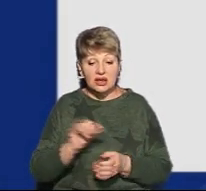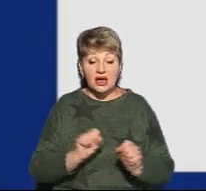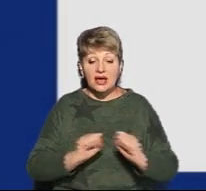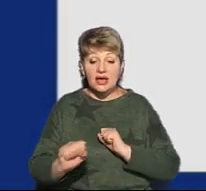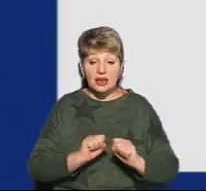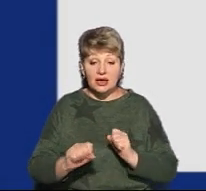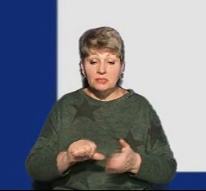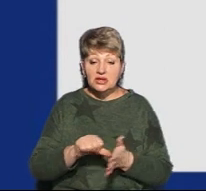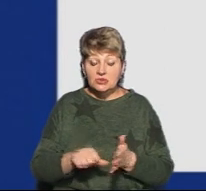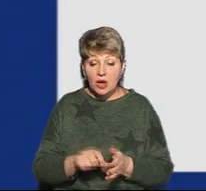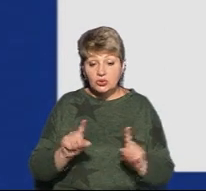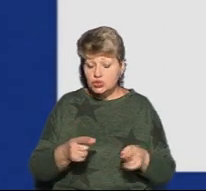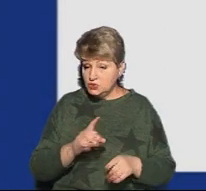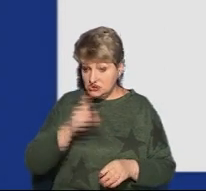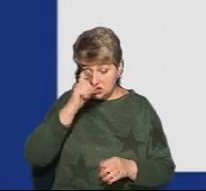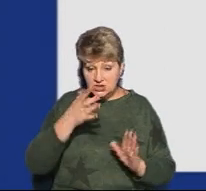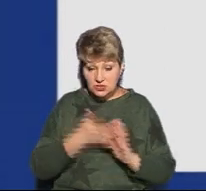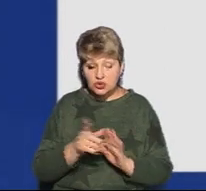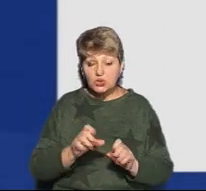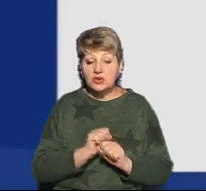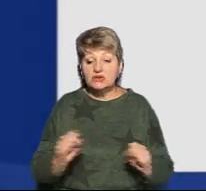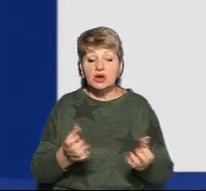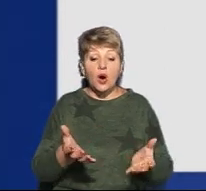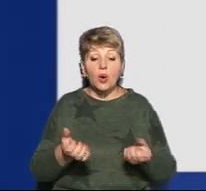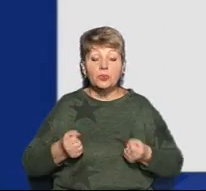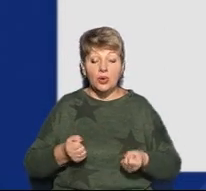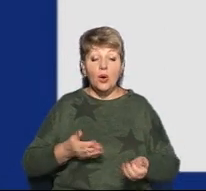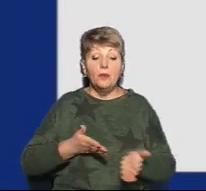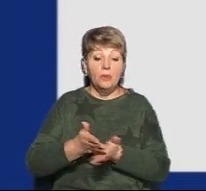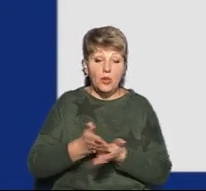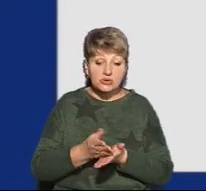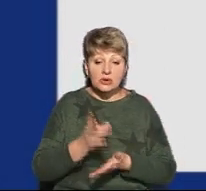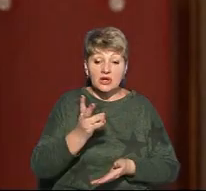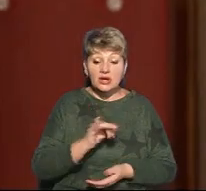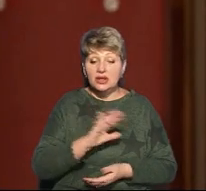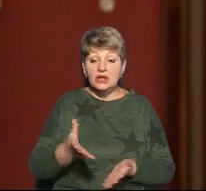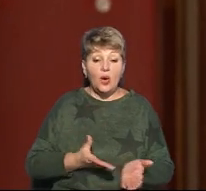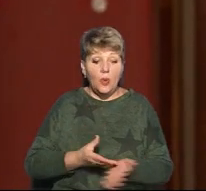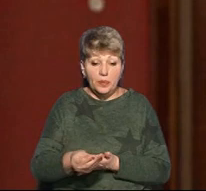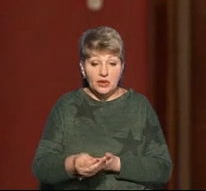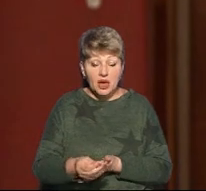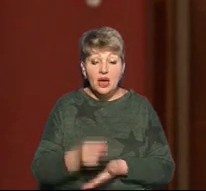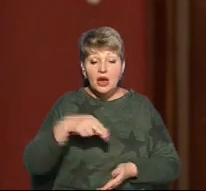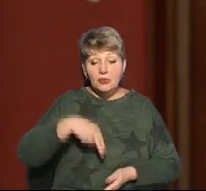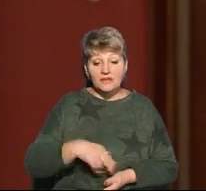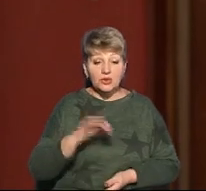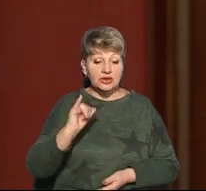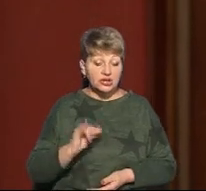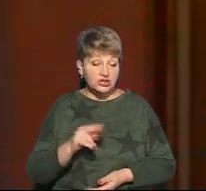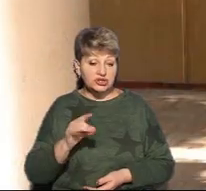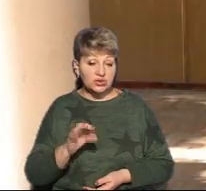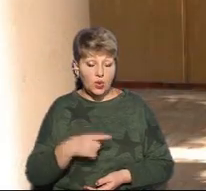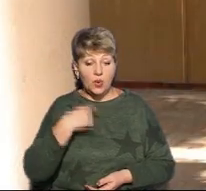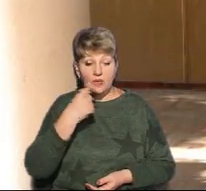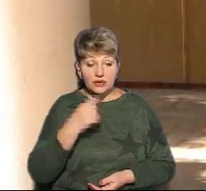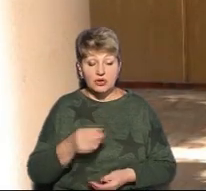міста Сміла чомусь не розуміють, що не можна отримувати послугу і не сплачувати її вартість. Павло Іщенко говорить, коштів на сплату